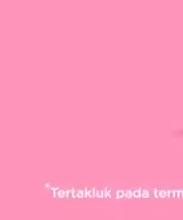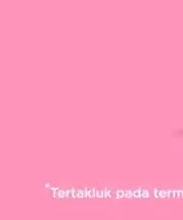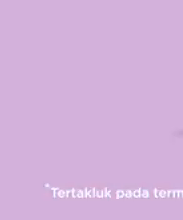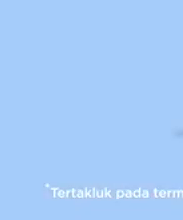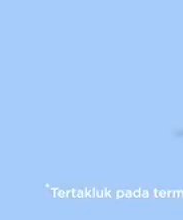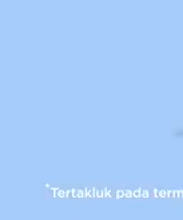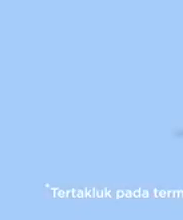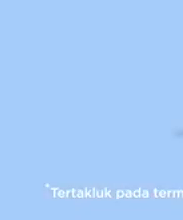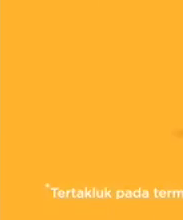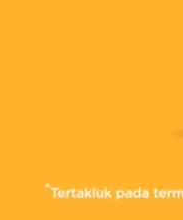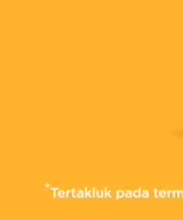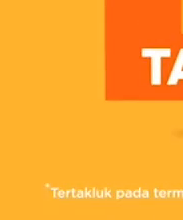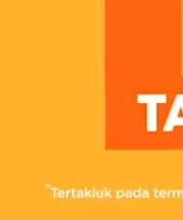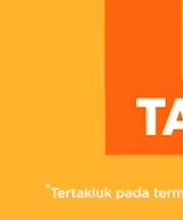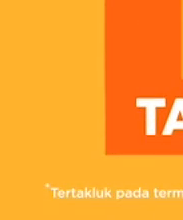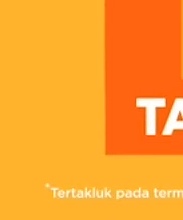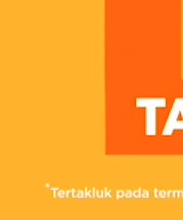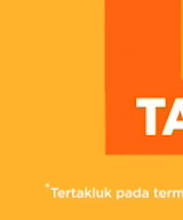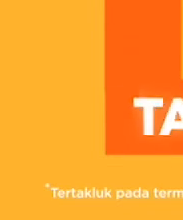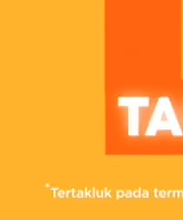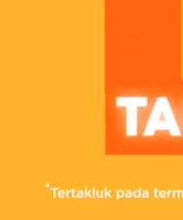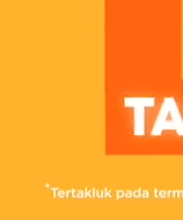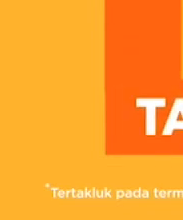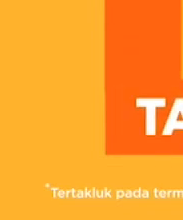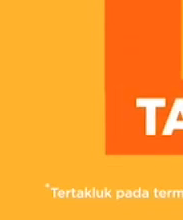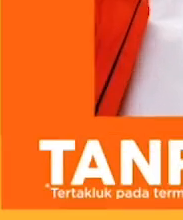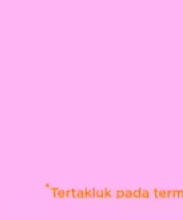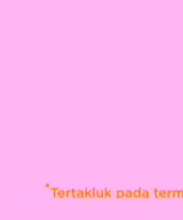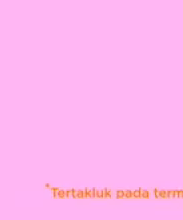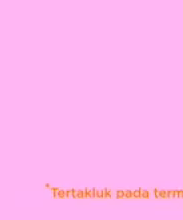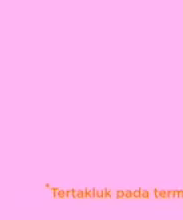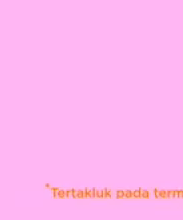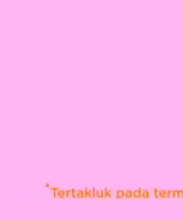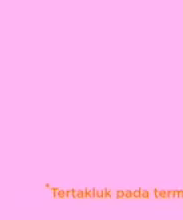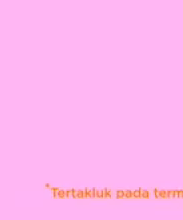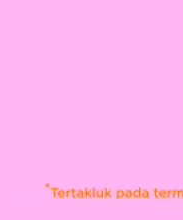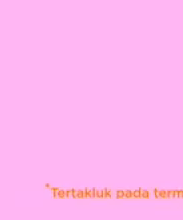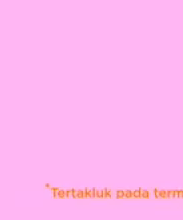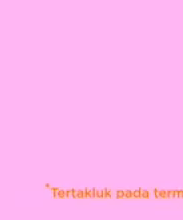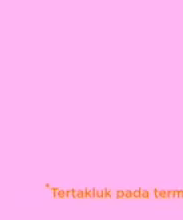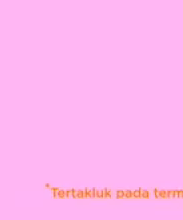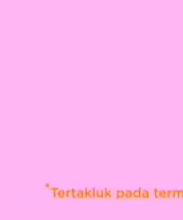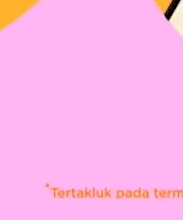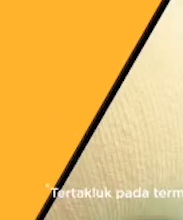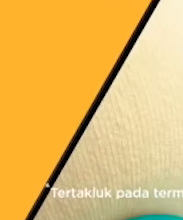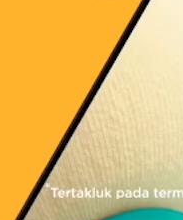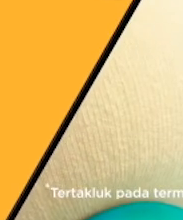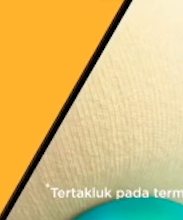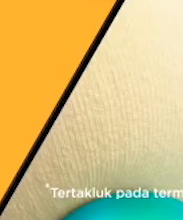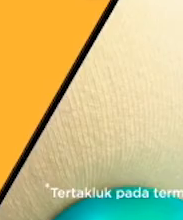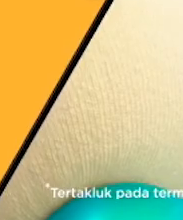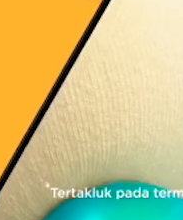Pilih mana satu anda suka tanpa perlu kelulusan atau pendahuluan. Padankan dengan pelan pasca bayar tanpa had terbaik kami.